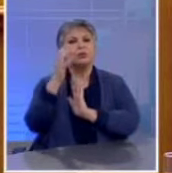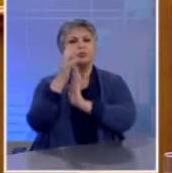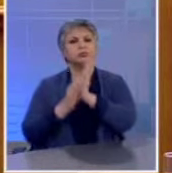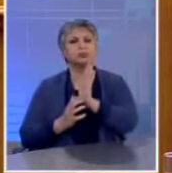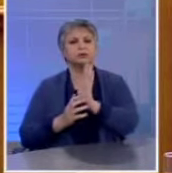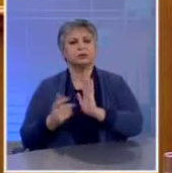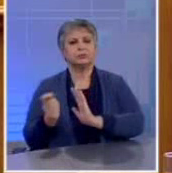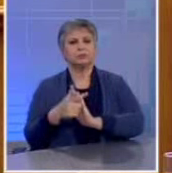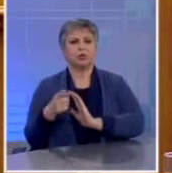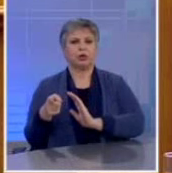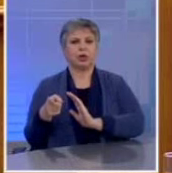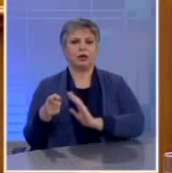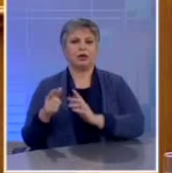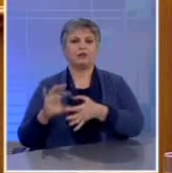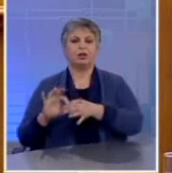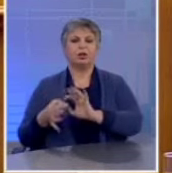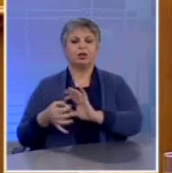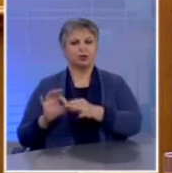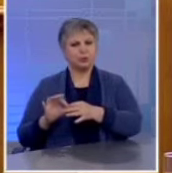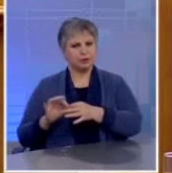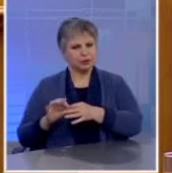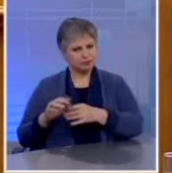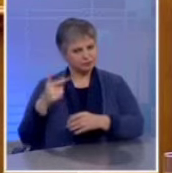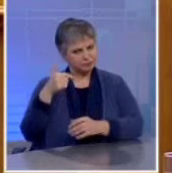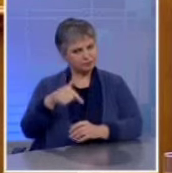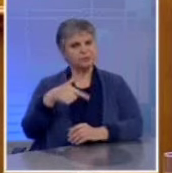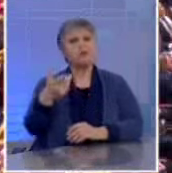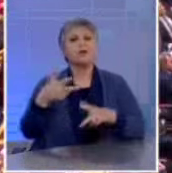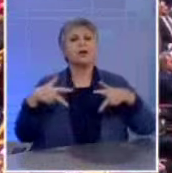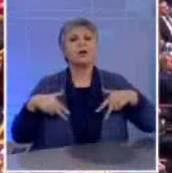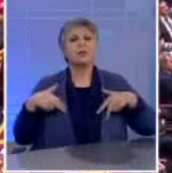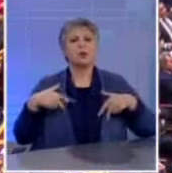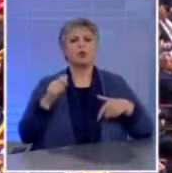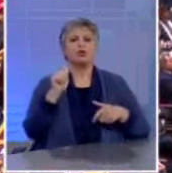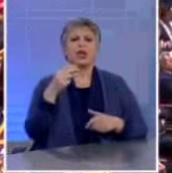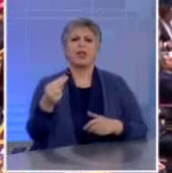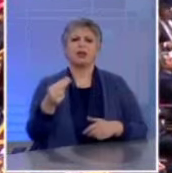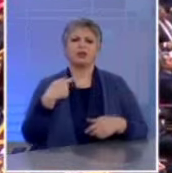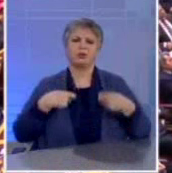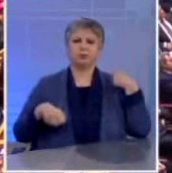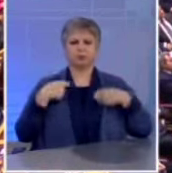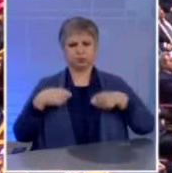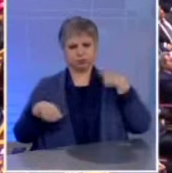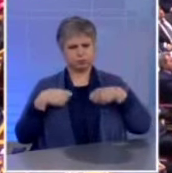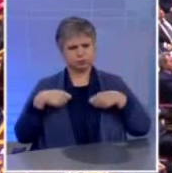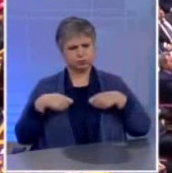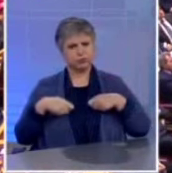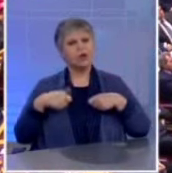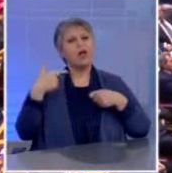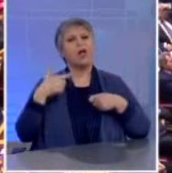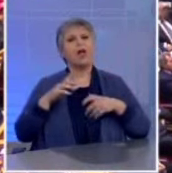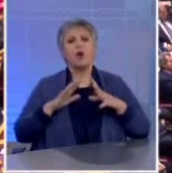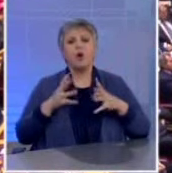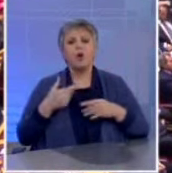Κύριε Αθανασίου, αν θέλετε μπορείτε να απαντήσετε. Εγώ θα διαβάσω αυτά τα οποία έχω σημειώσει να διαβάσω, καταθέτω στα πρακτικά άλλωστε όλα τα